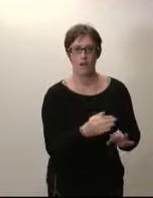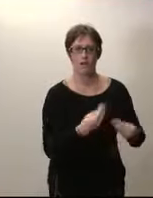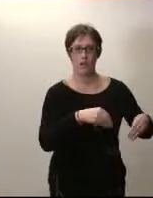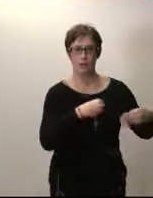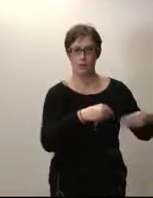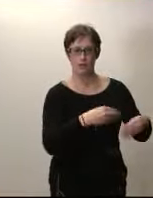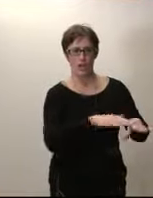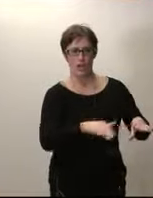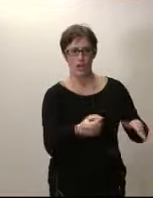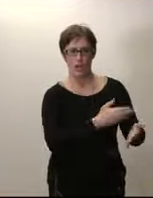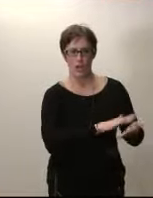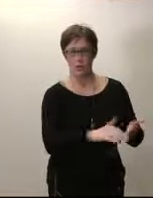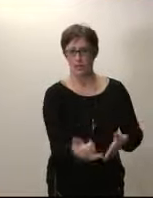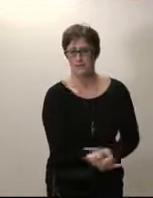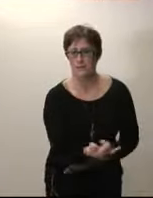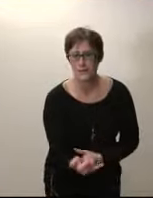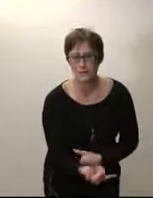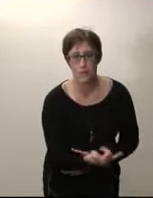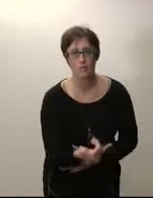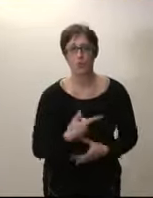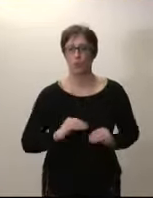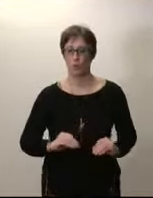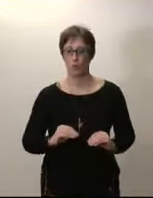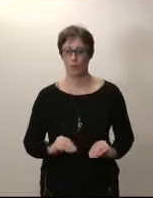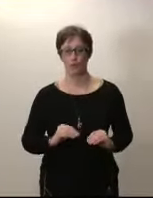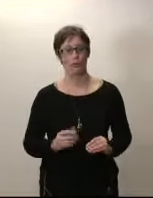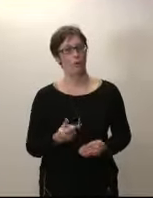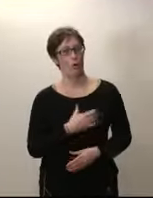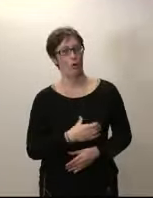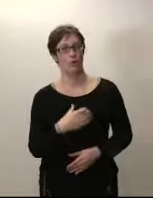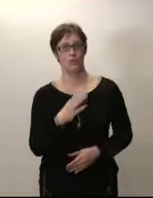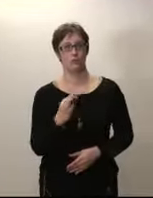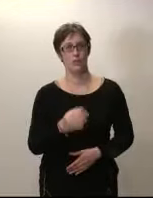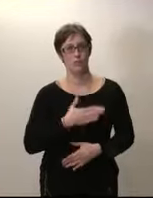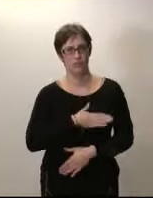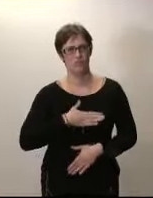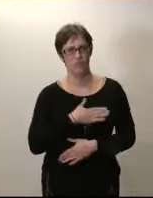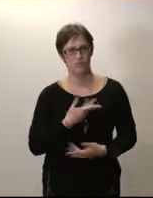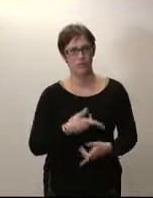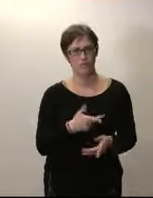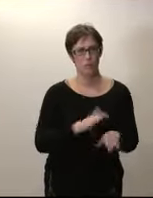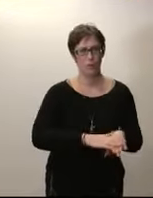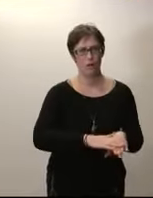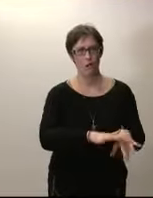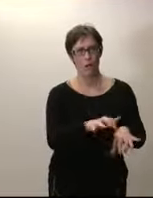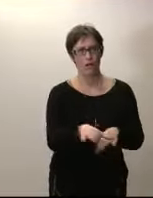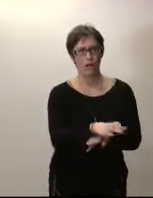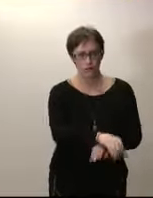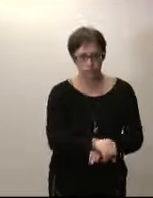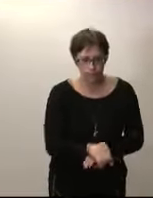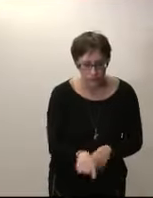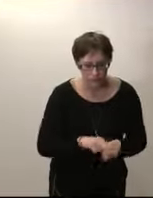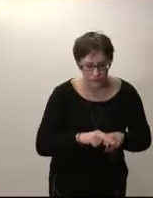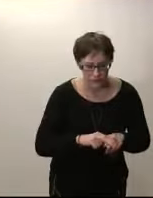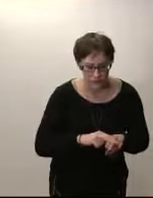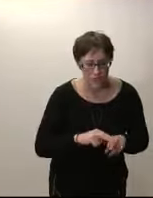ne sert à rien. Les commerçants s'en réjouissent. Écoutez, je suis très heureux pour eux. Mais le fait est que ça n'a pas rempli leur tiroir caisse et que le centre-ville ne va pas mieux. Et